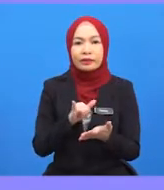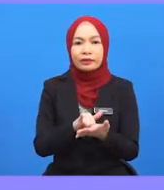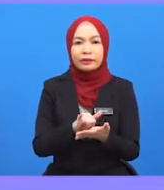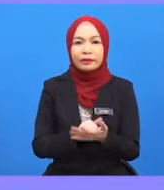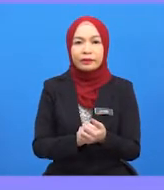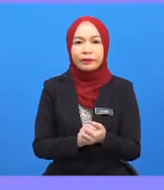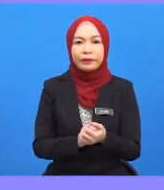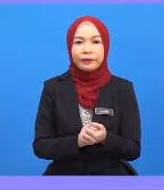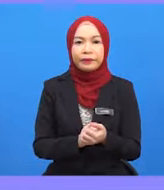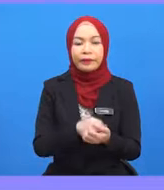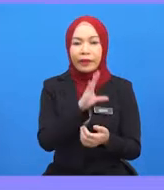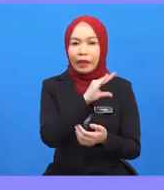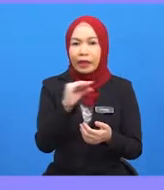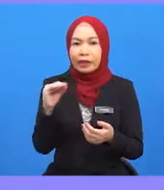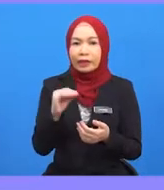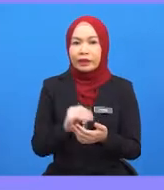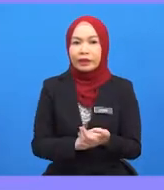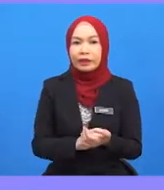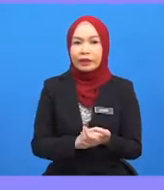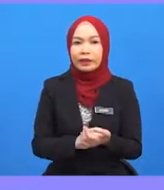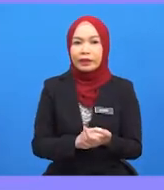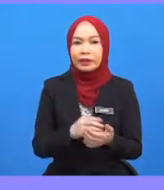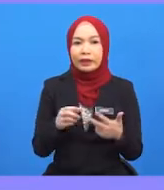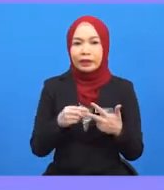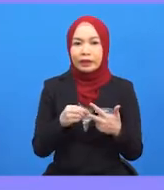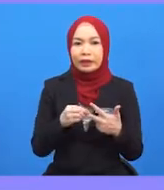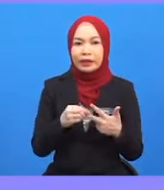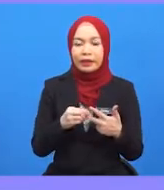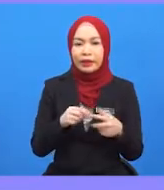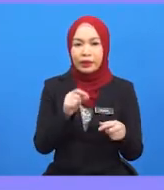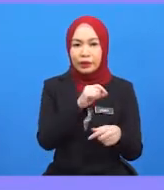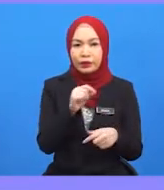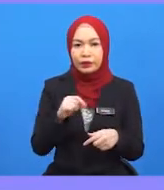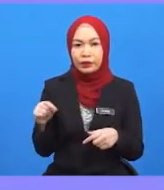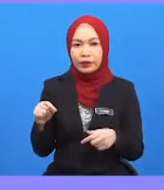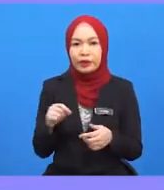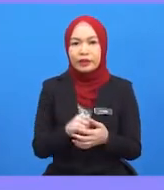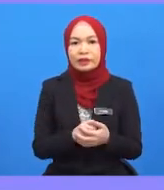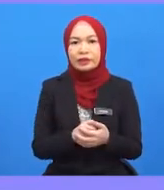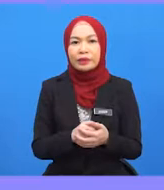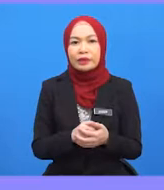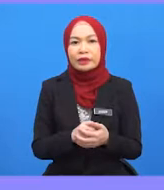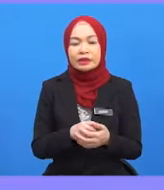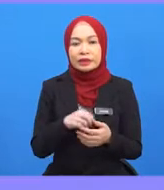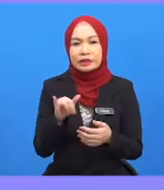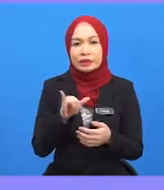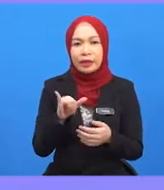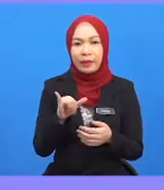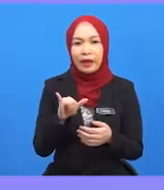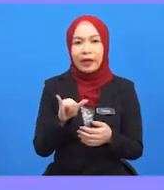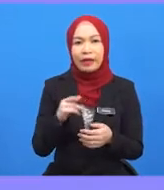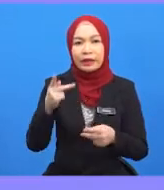Ketiga, tulis bilangan mol bahan yang terlibat daripada persamaan kimia di atas persamaan